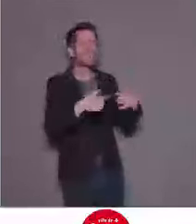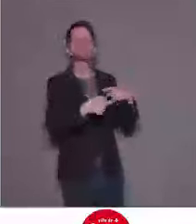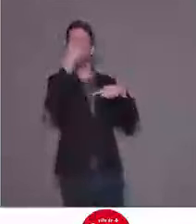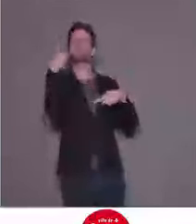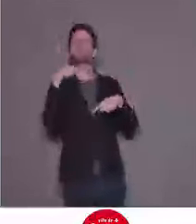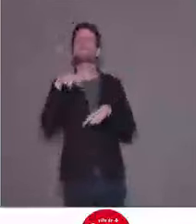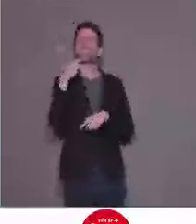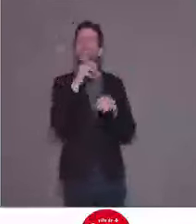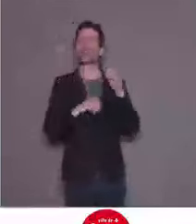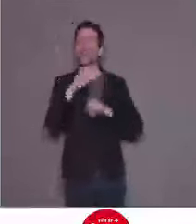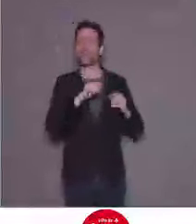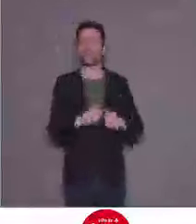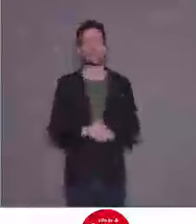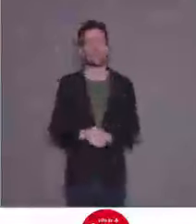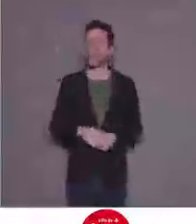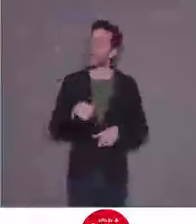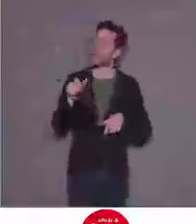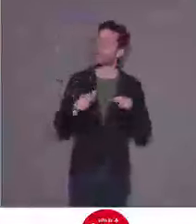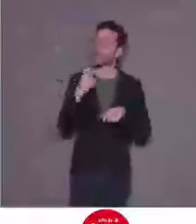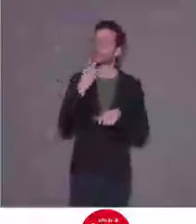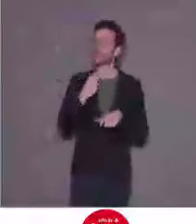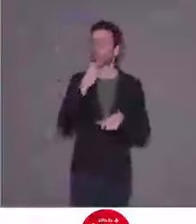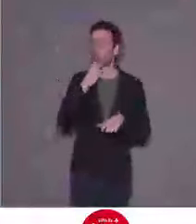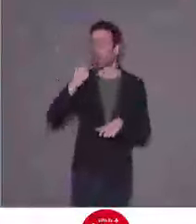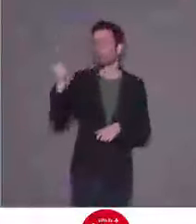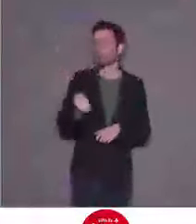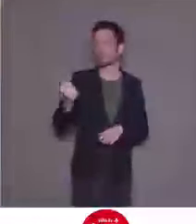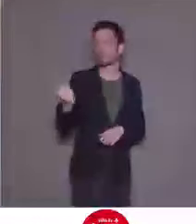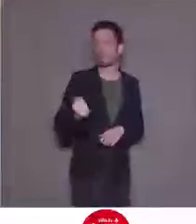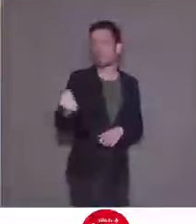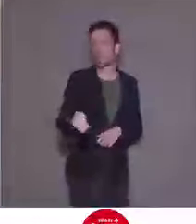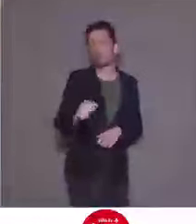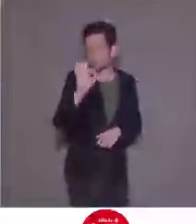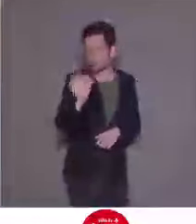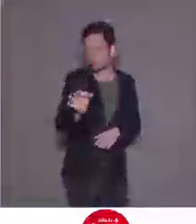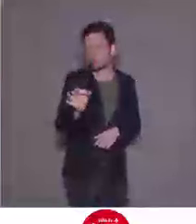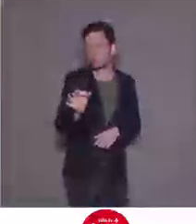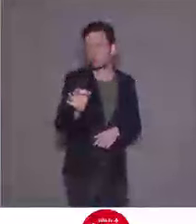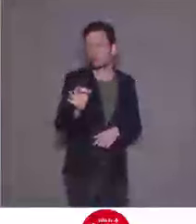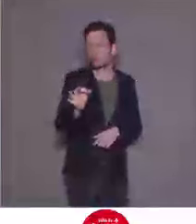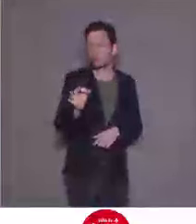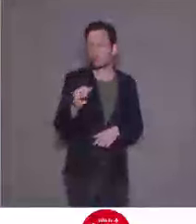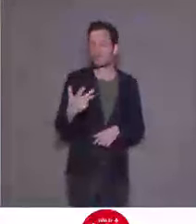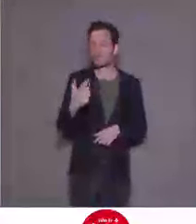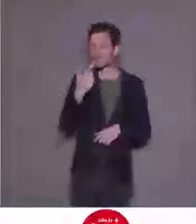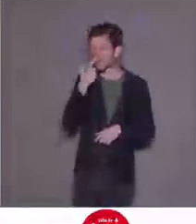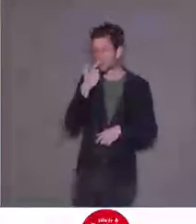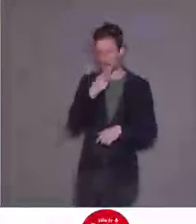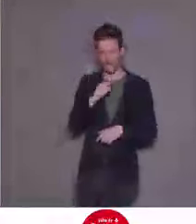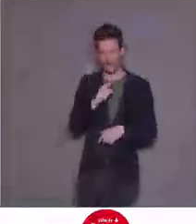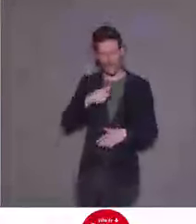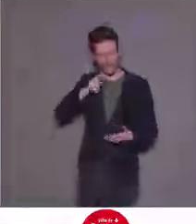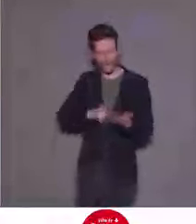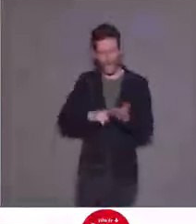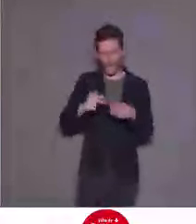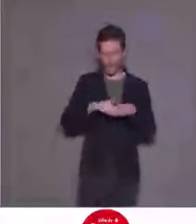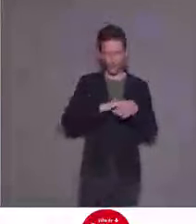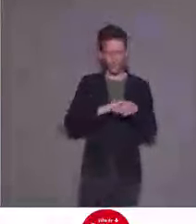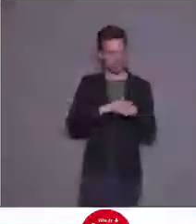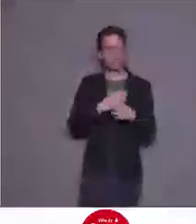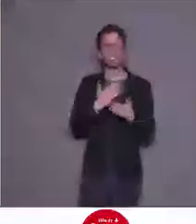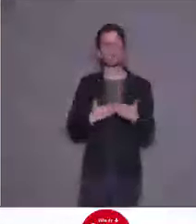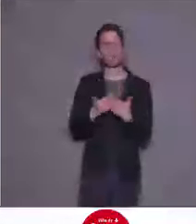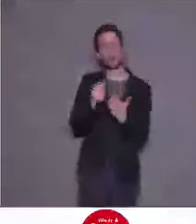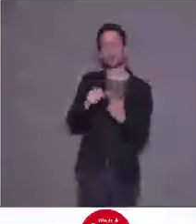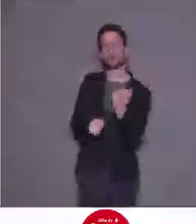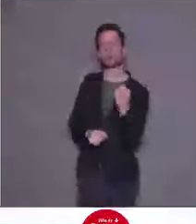les comportements citoyens se sont probablement dégradés sans qu'il soit aisé de déterminer les causes morales des